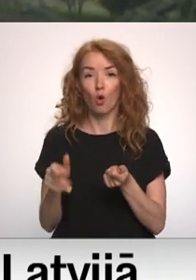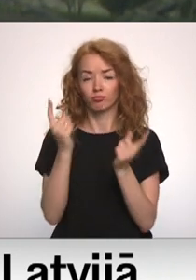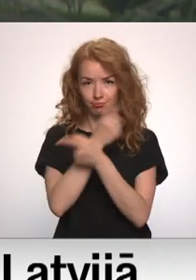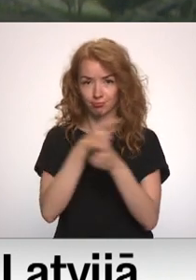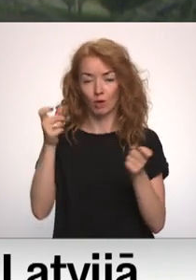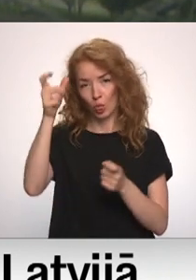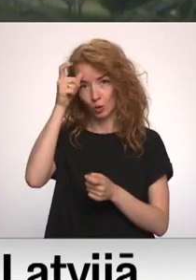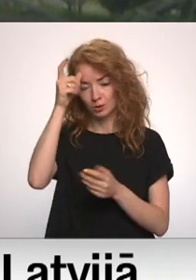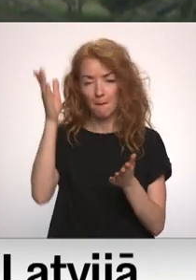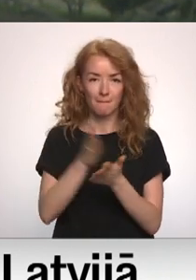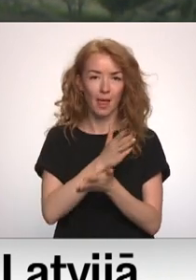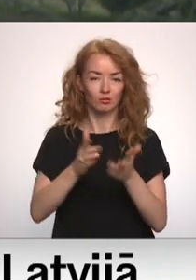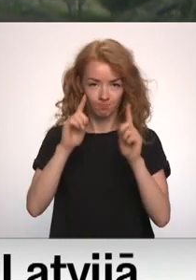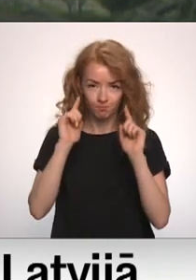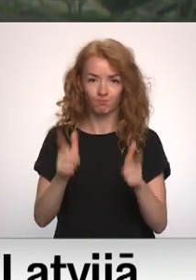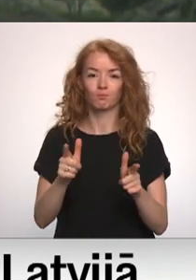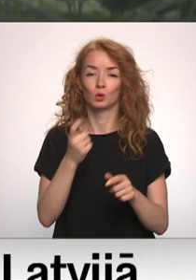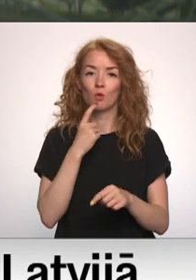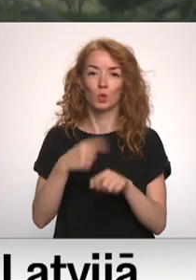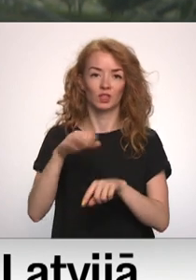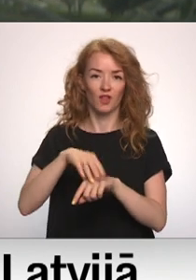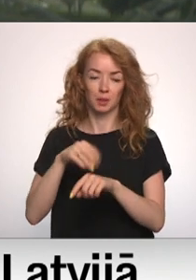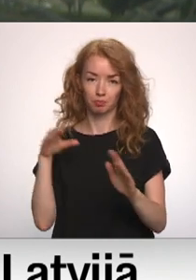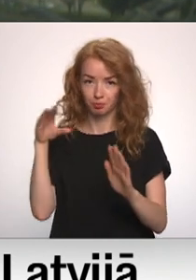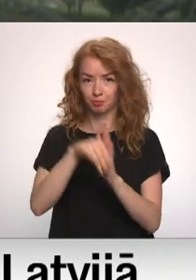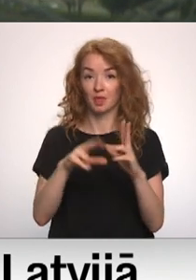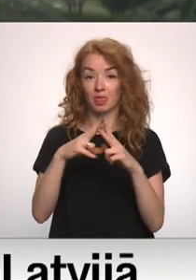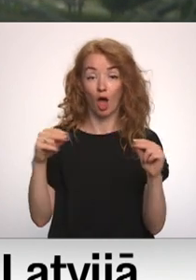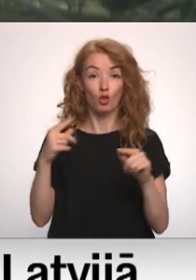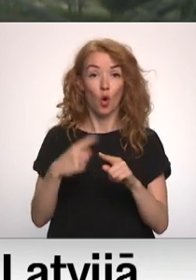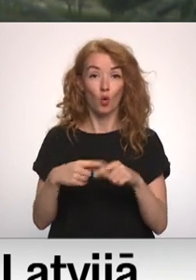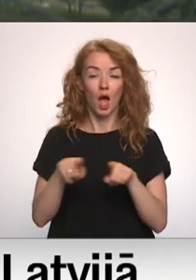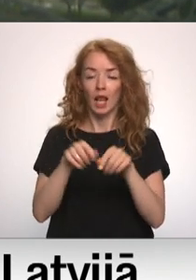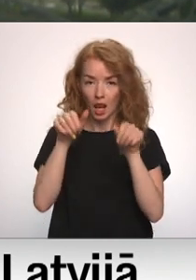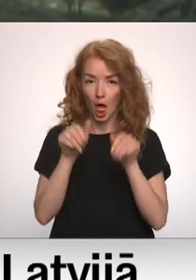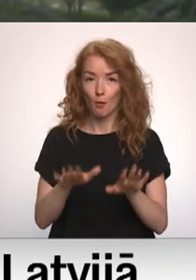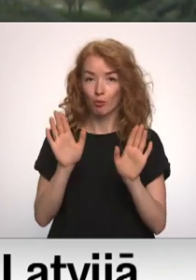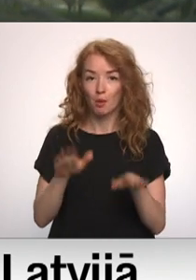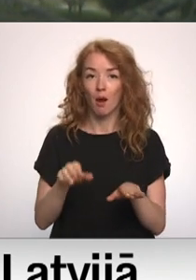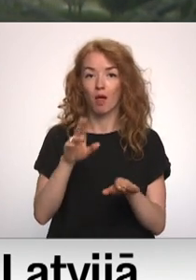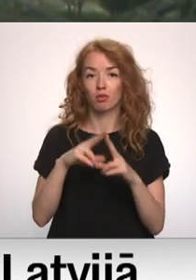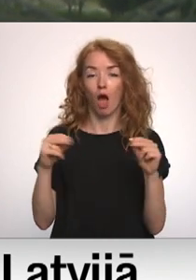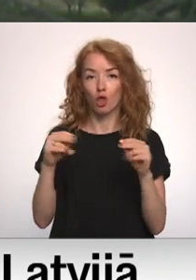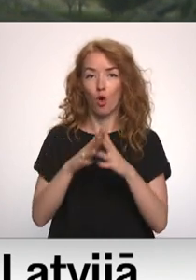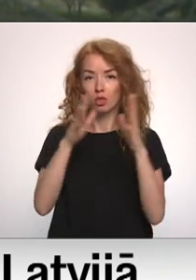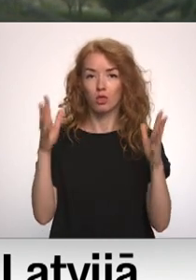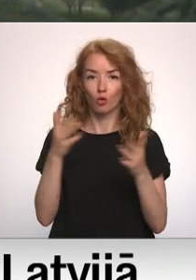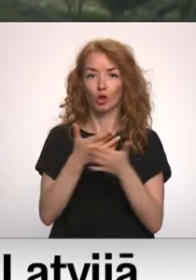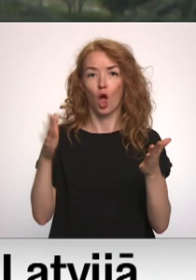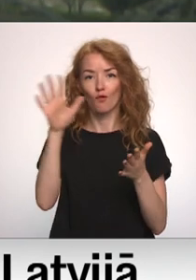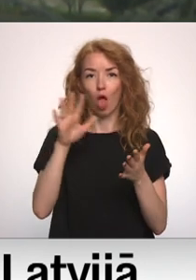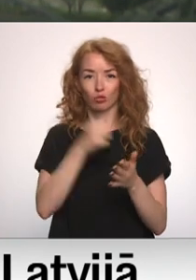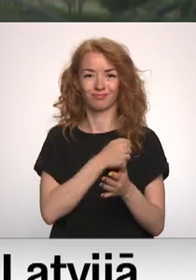Turcija beidzot ir piekritusi Somijas un Zviedrijas dalībai NATO. Samitā arī pieņemts lēmums par NATO daudznacionālās kaujas